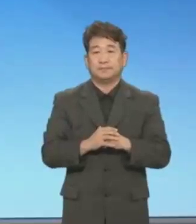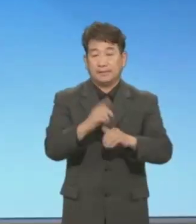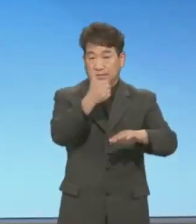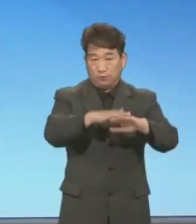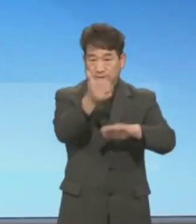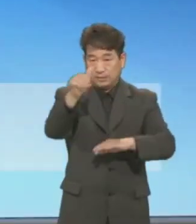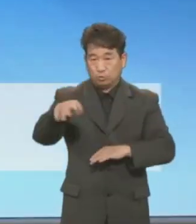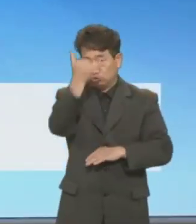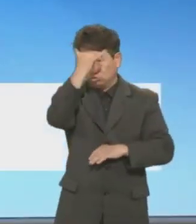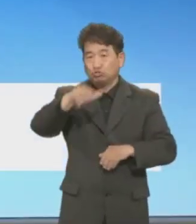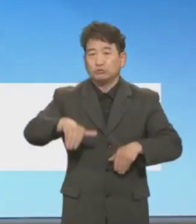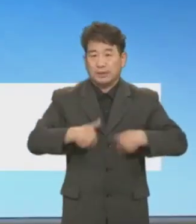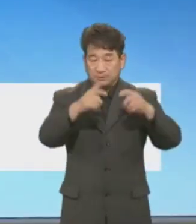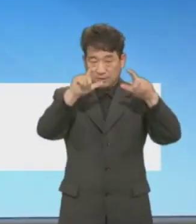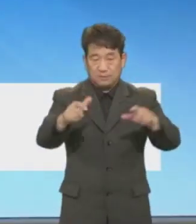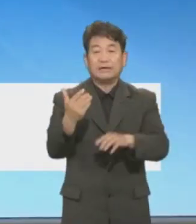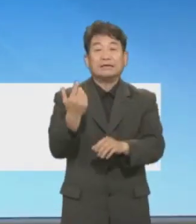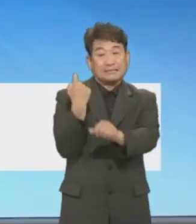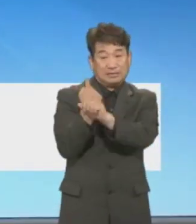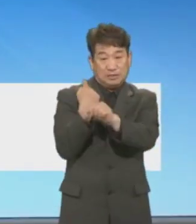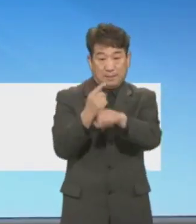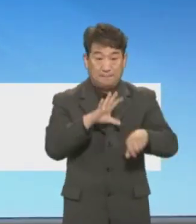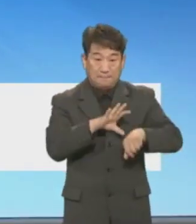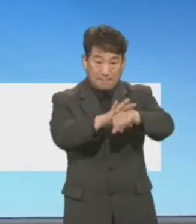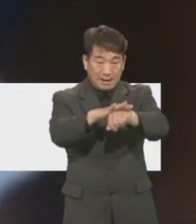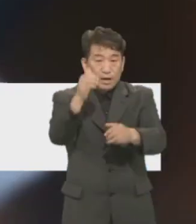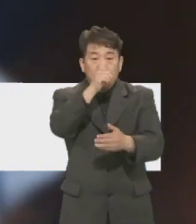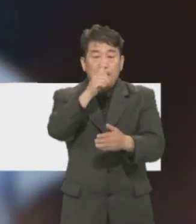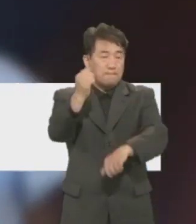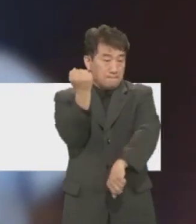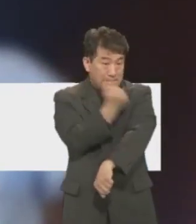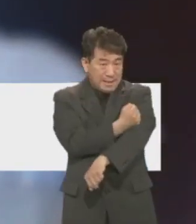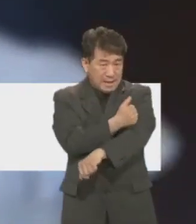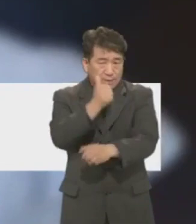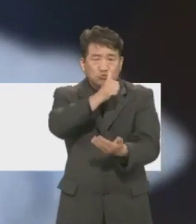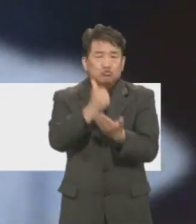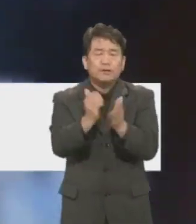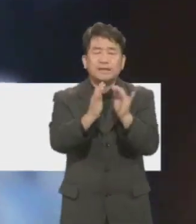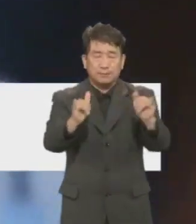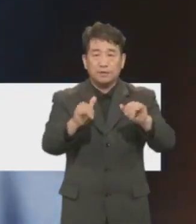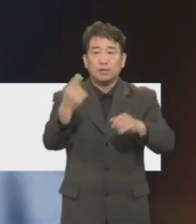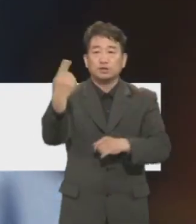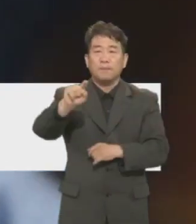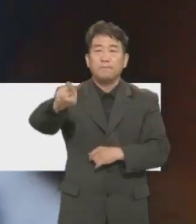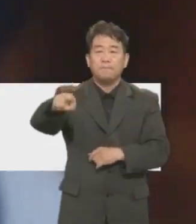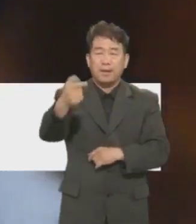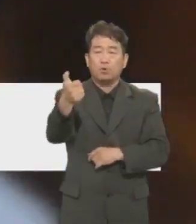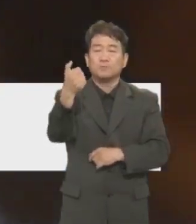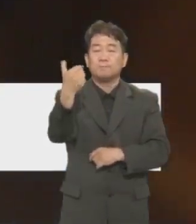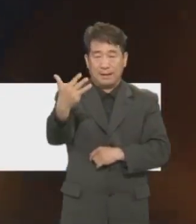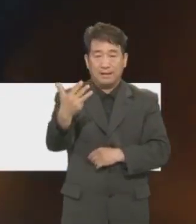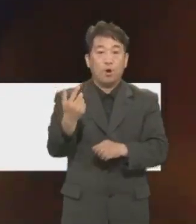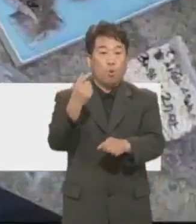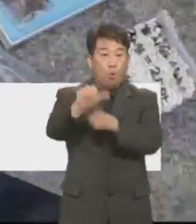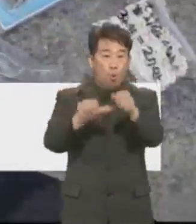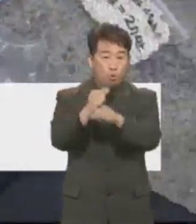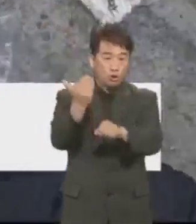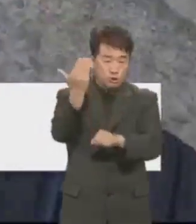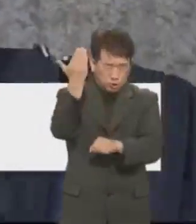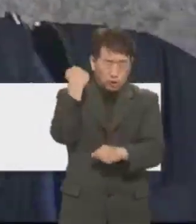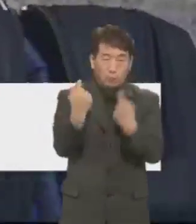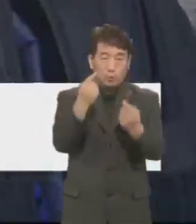대전과 세종 충남지역에서 지난해 검거된 마약사범은 1108명으로 5년 전보다 31.8%